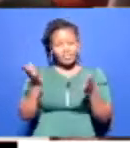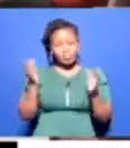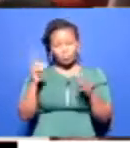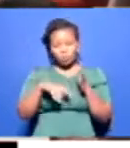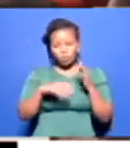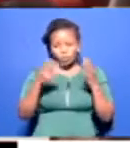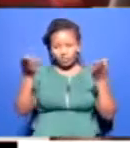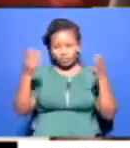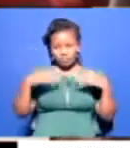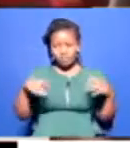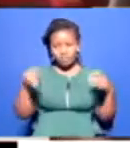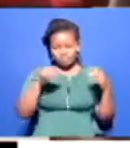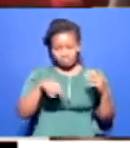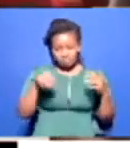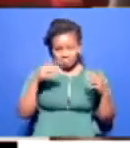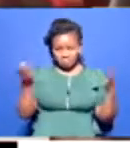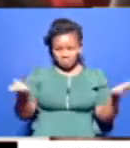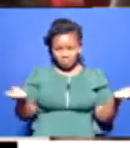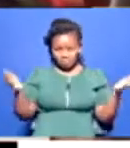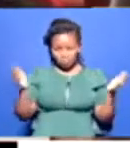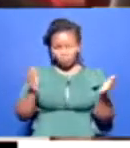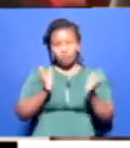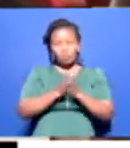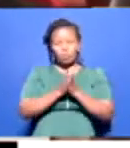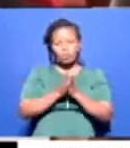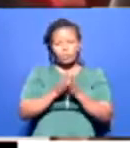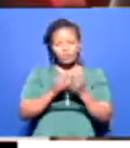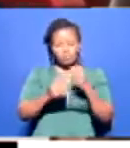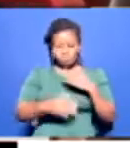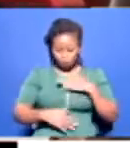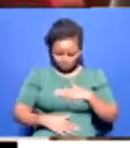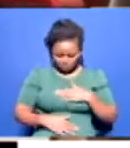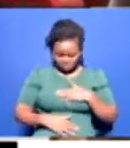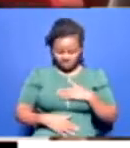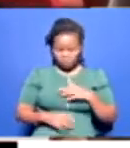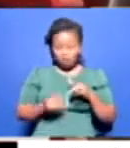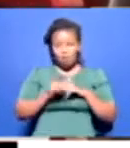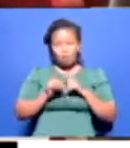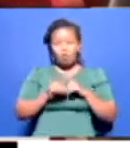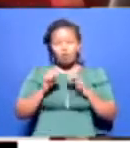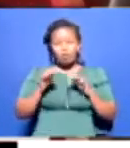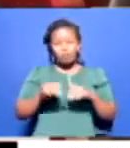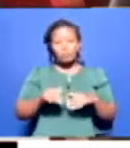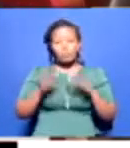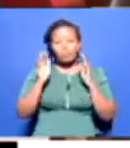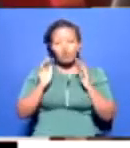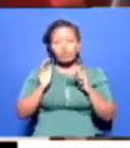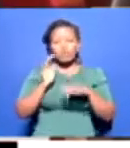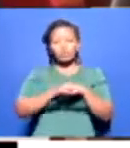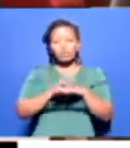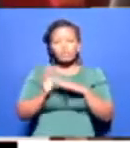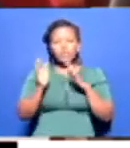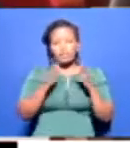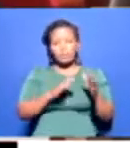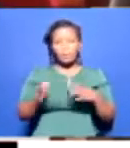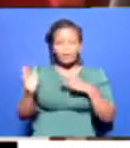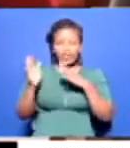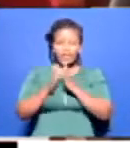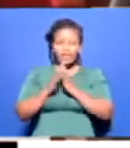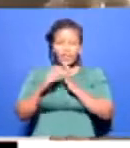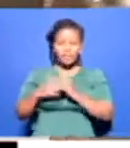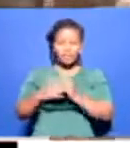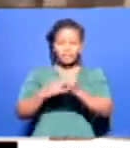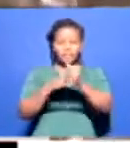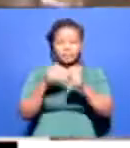kwa uaminifu, kwa uadilifu na kwa kuzingatia mwelekeo na mwongozo